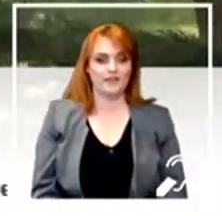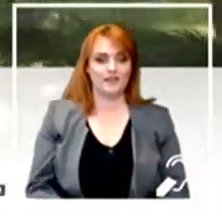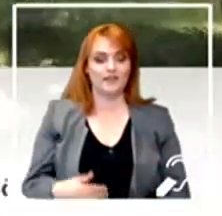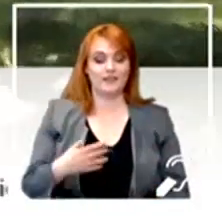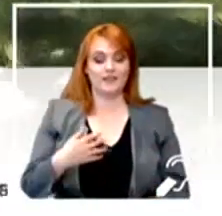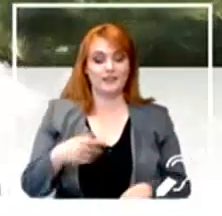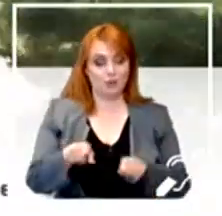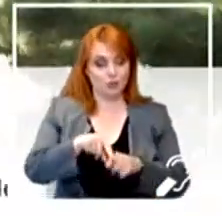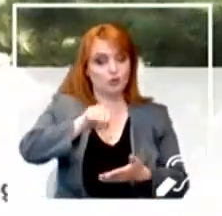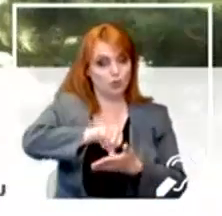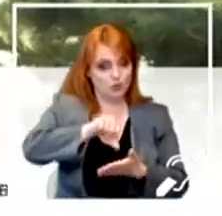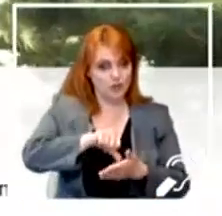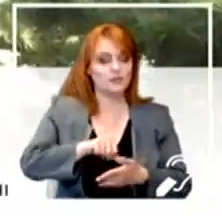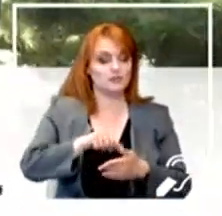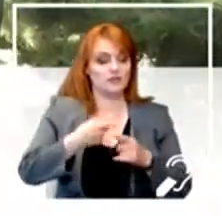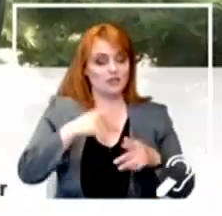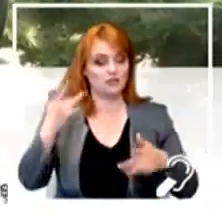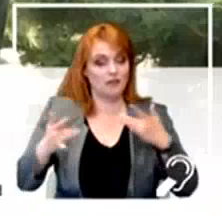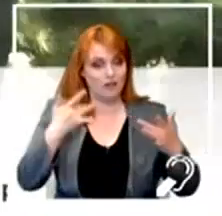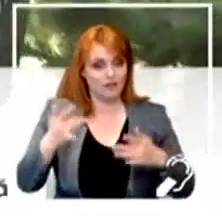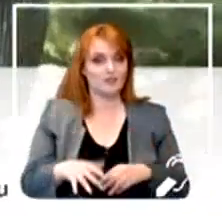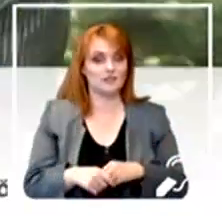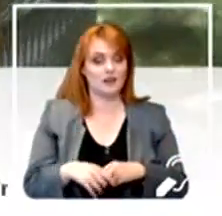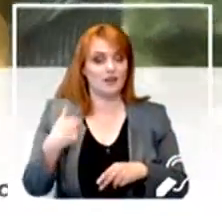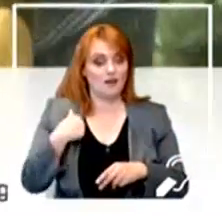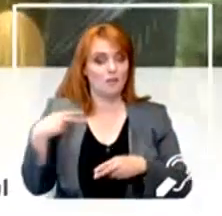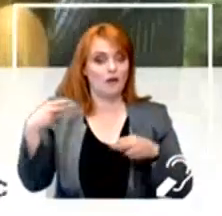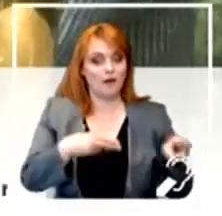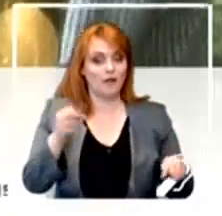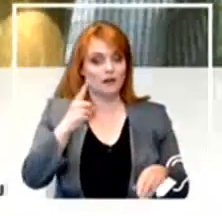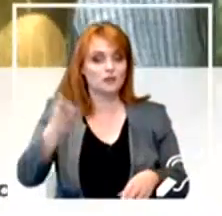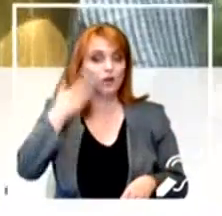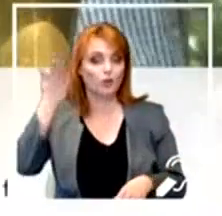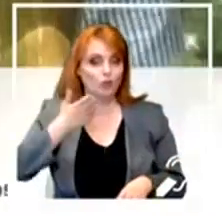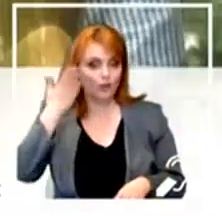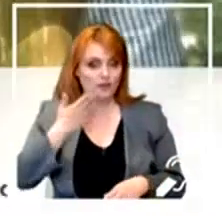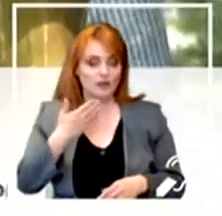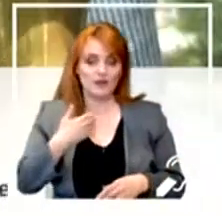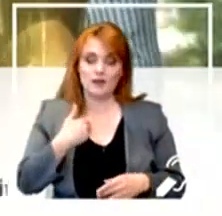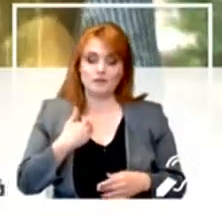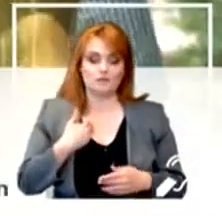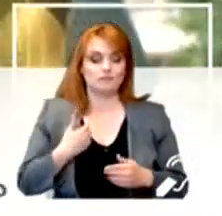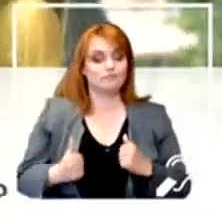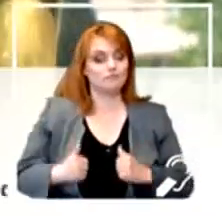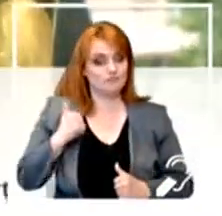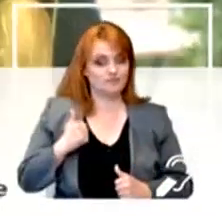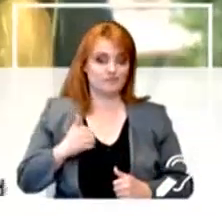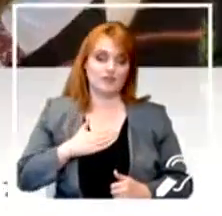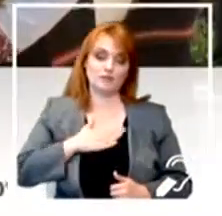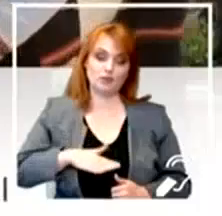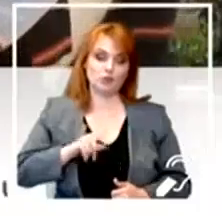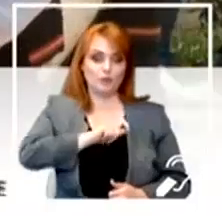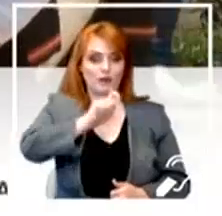Stejerelu și reprezint comuna Pungiști. Da, și am venit cu mare drag la dumneavoastră aici. Am mai